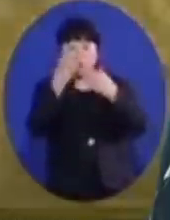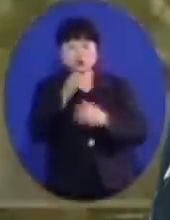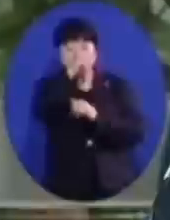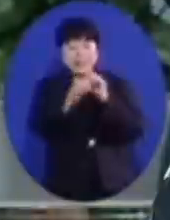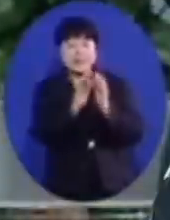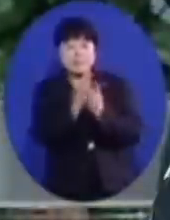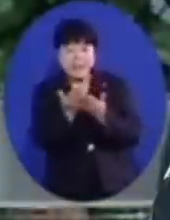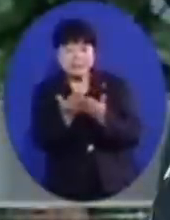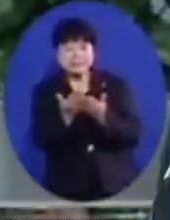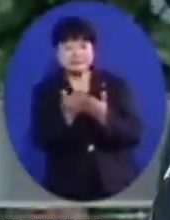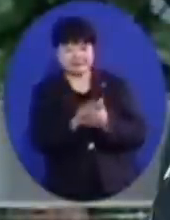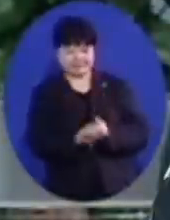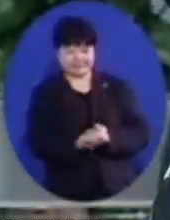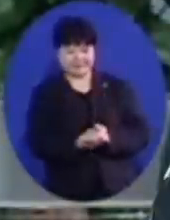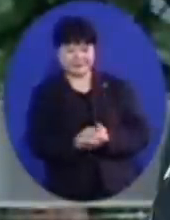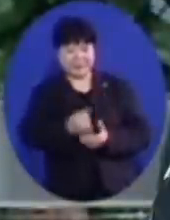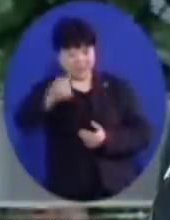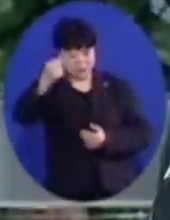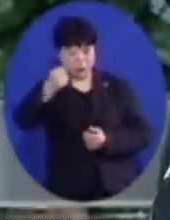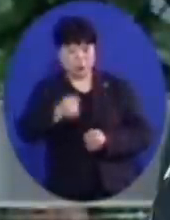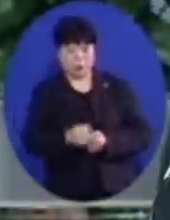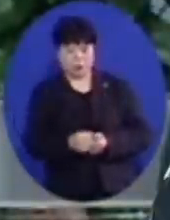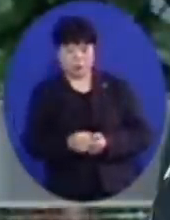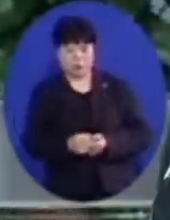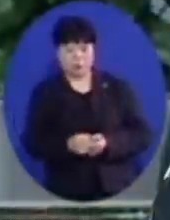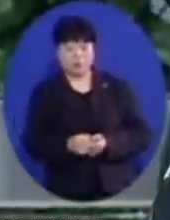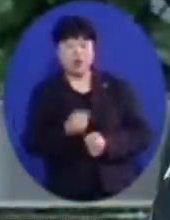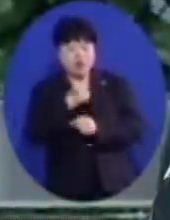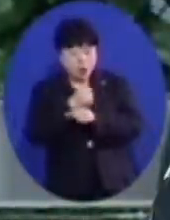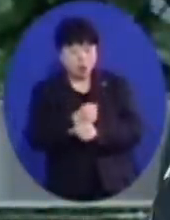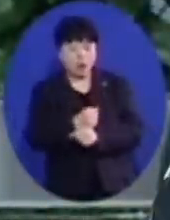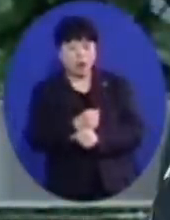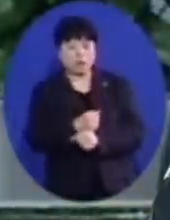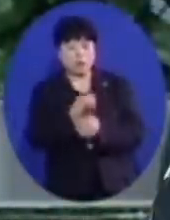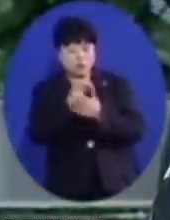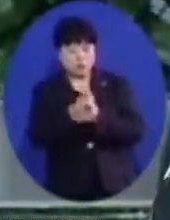세계를 움직이는 나라의 대통령 중에도